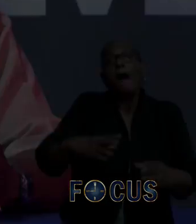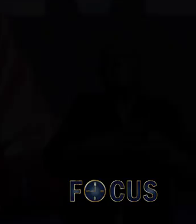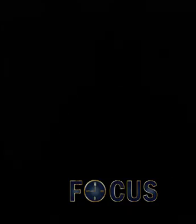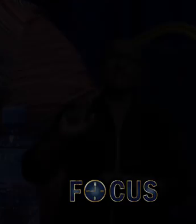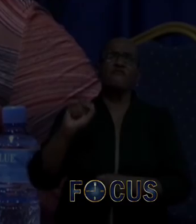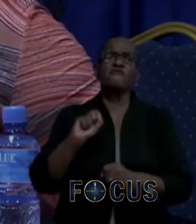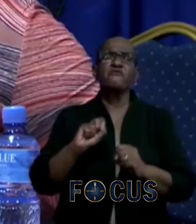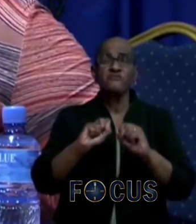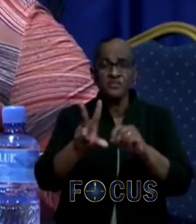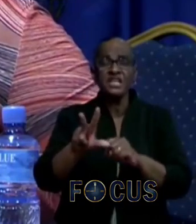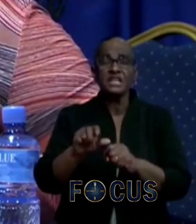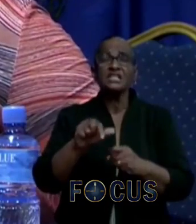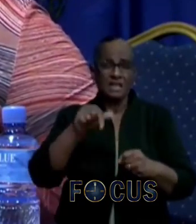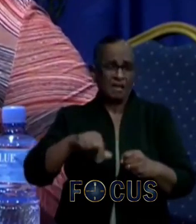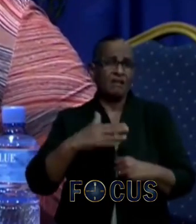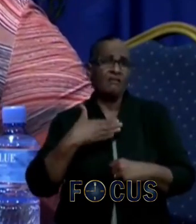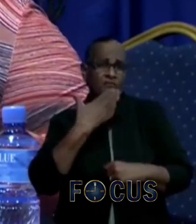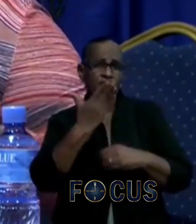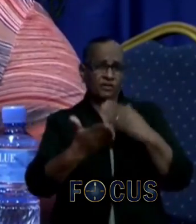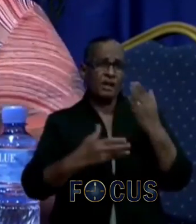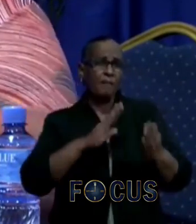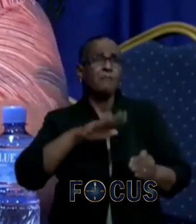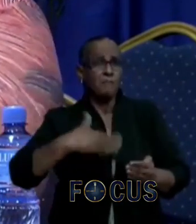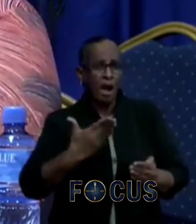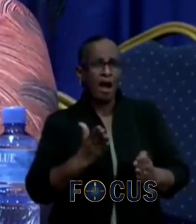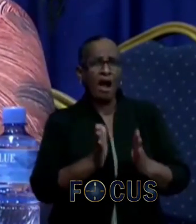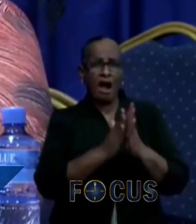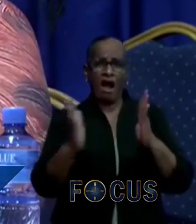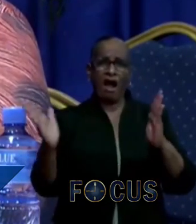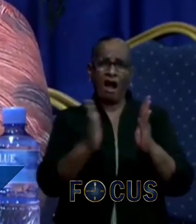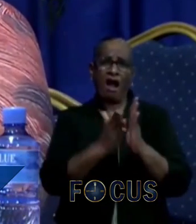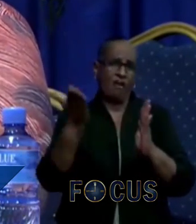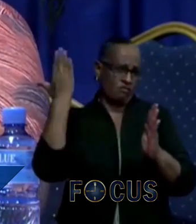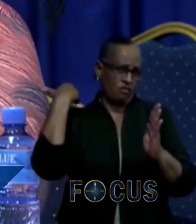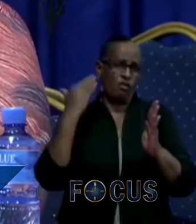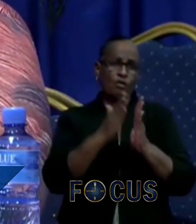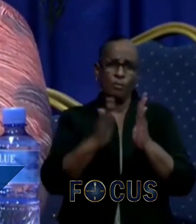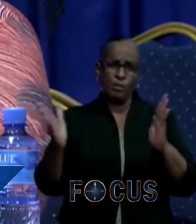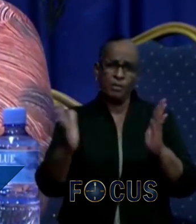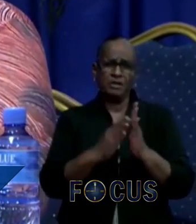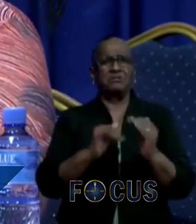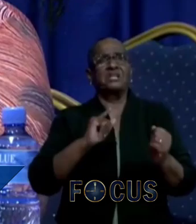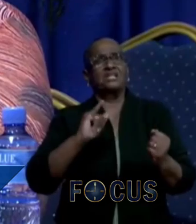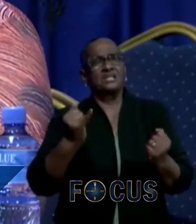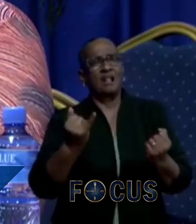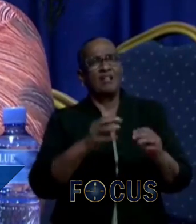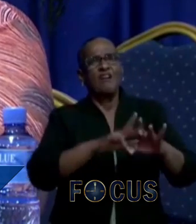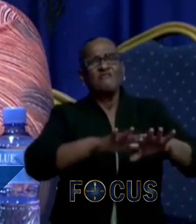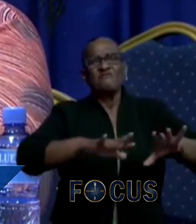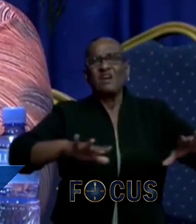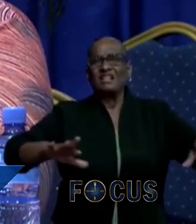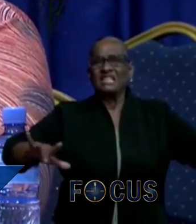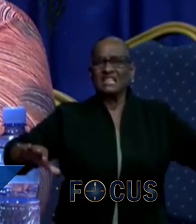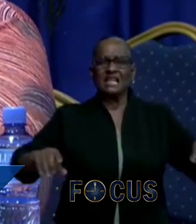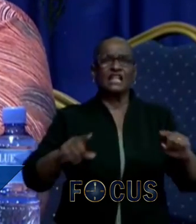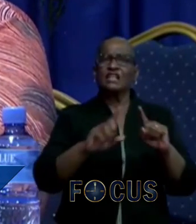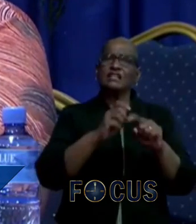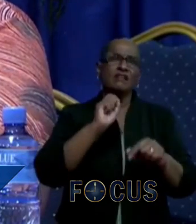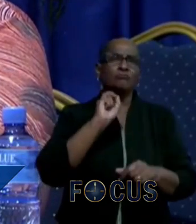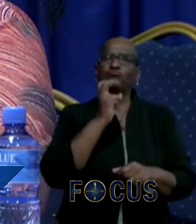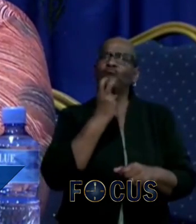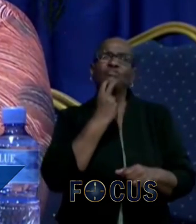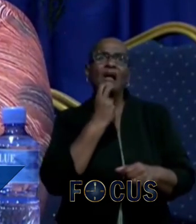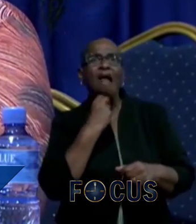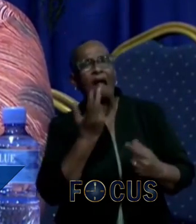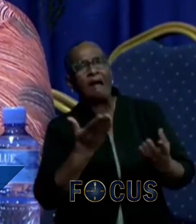toe. Ik mag u vertellen dat de afgelopen periode er een instelling is geweest van verschillende klankborden.